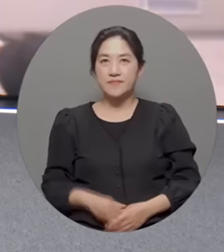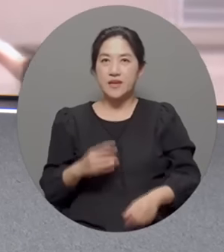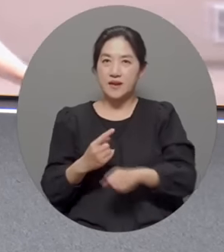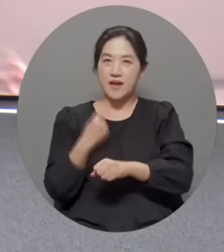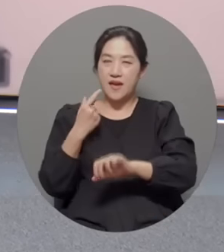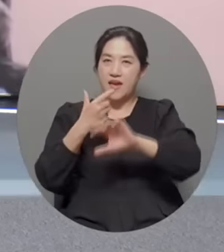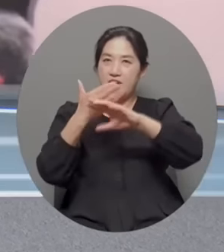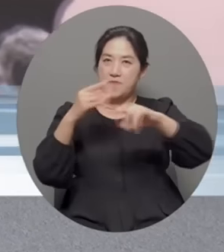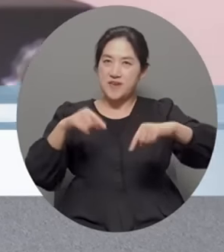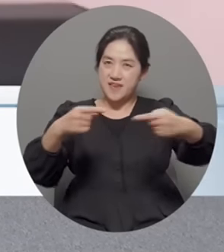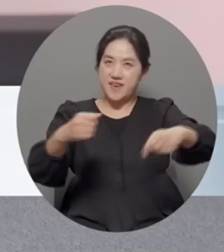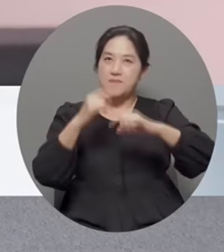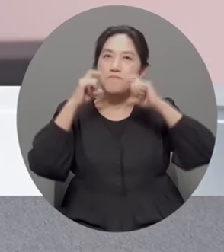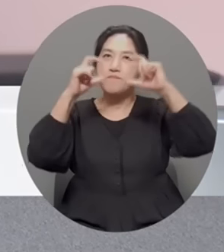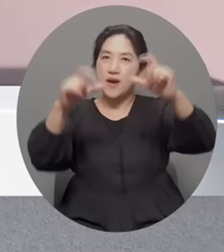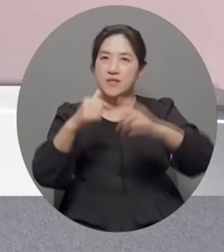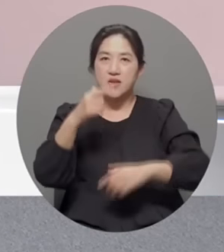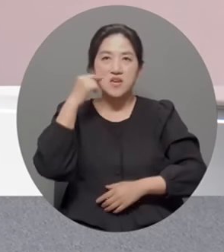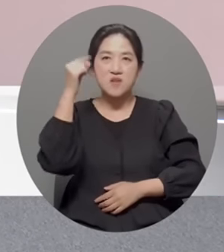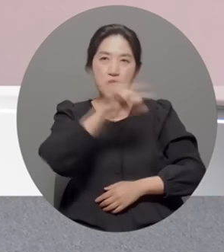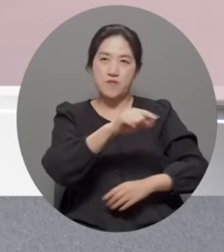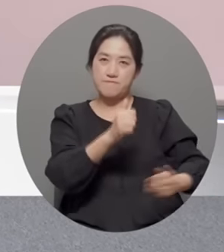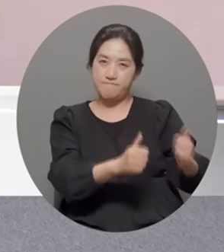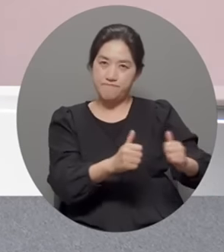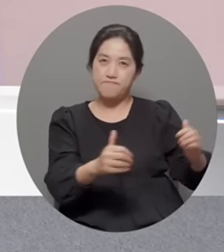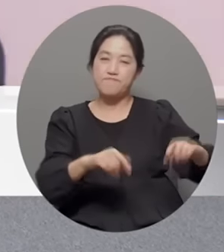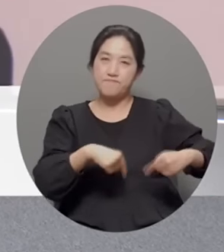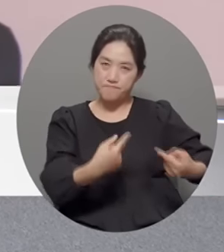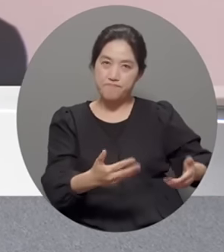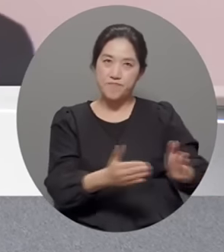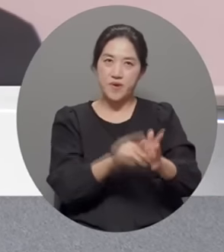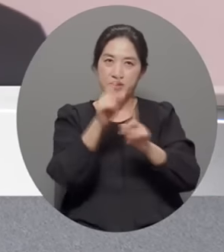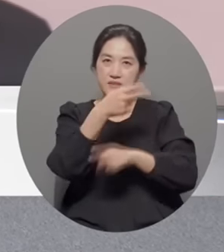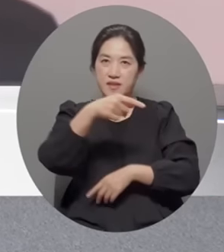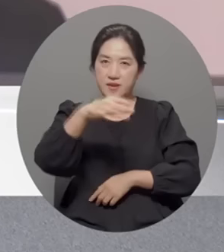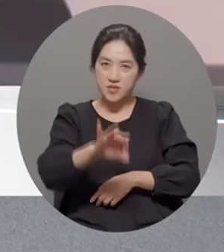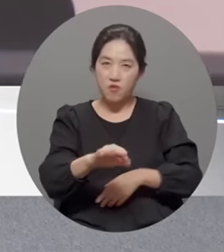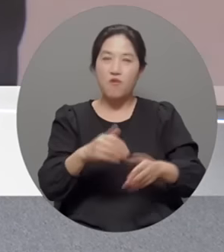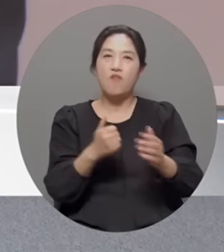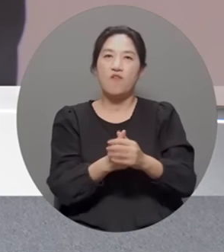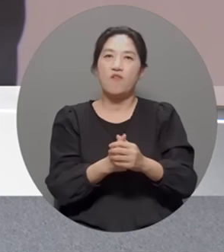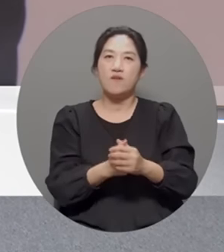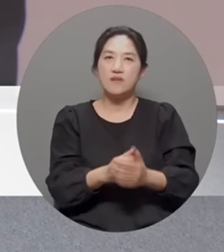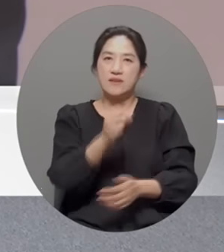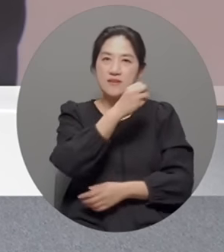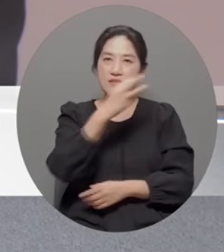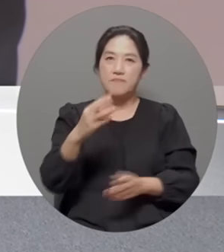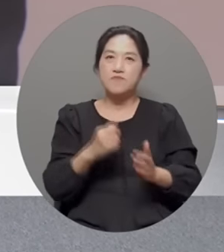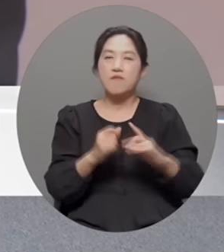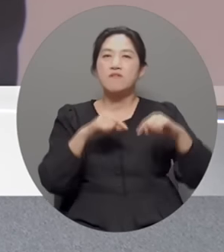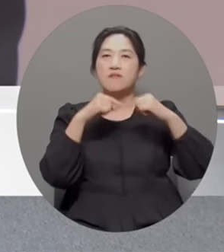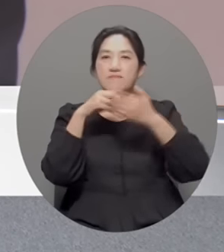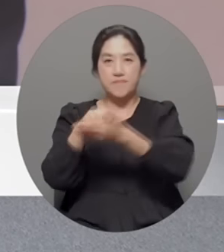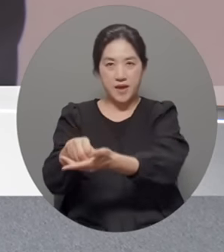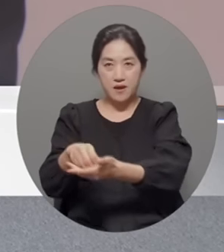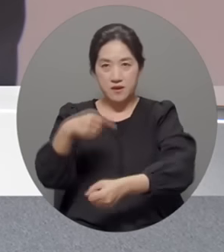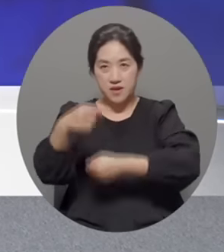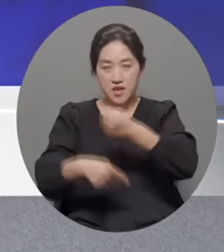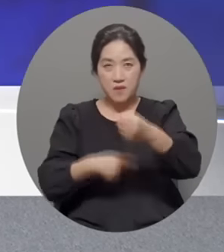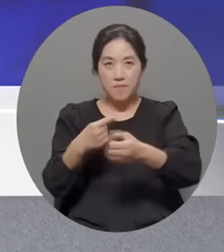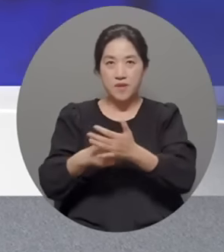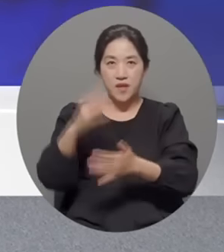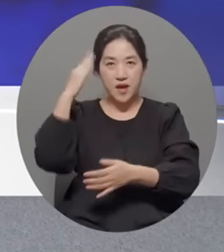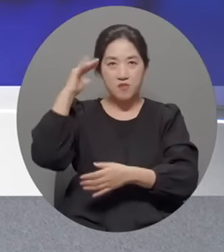지난해 해외 진출을 선언하고 일본 리그에서 뛰었던 이대성 선수가 삼성에 입단했습니다. 1년 만에 KBL로